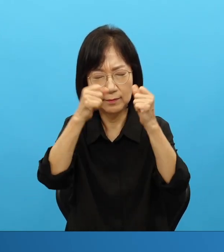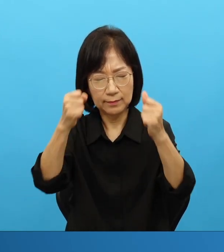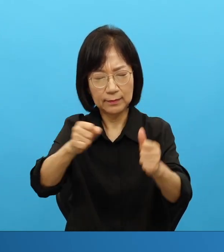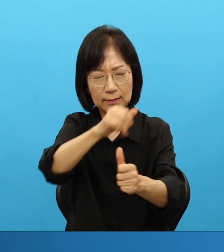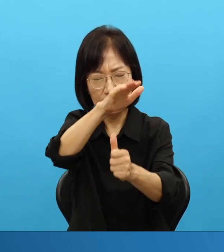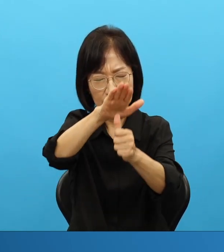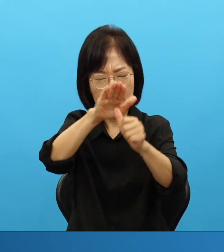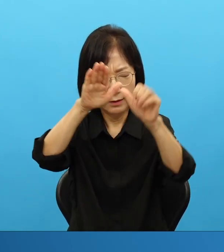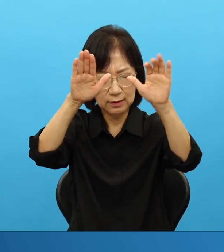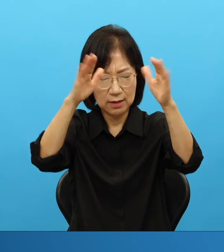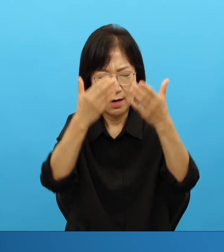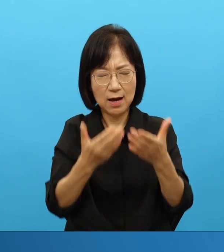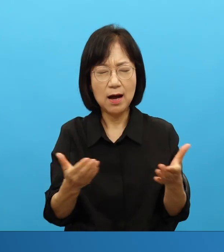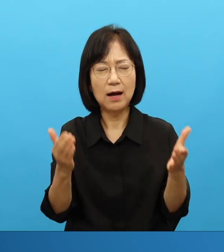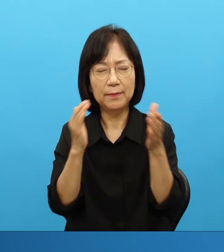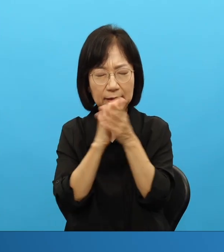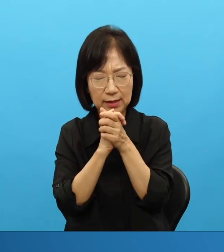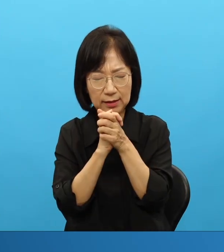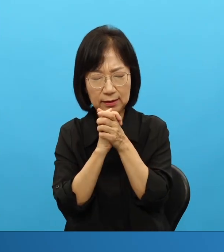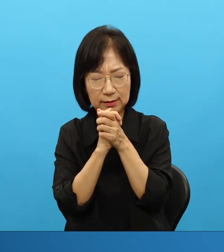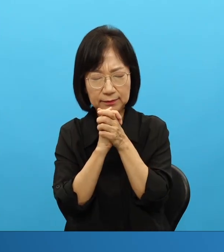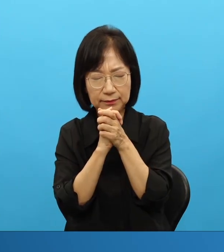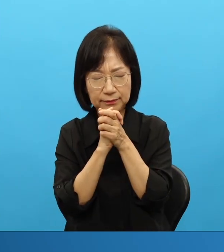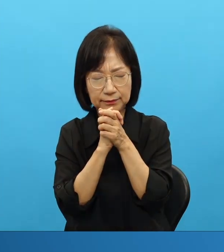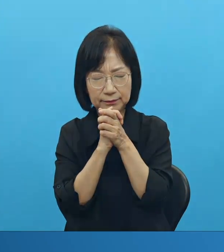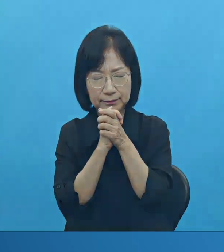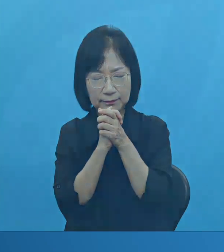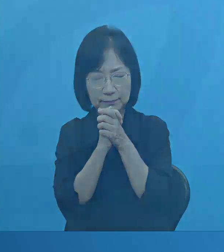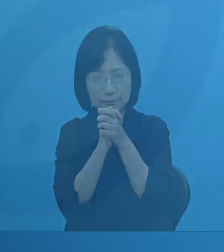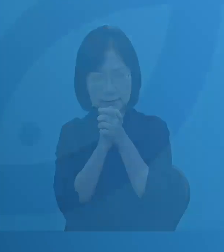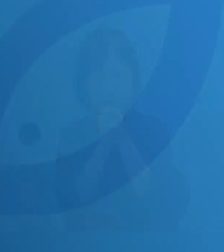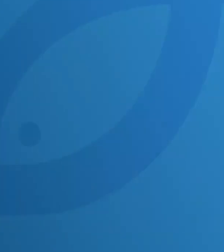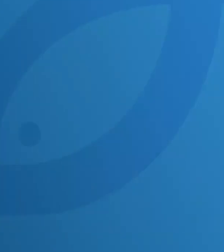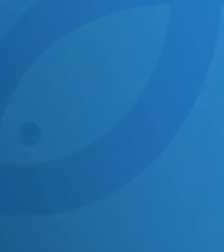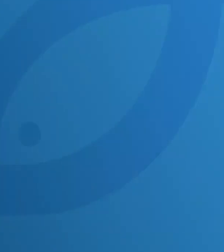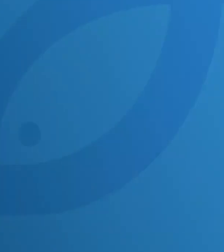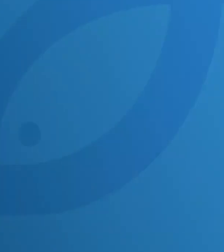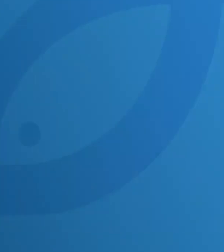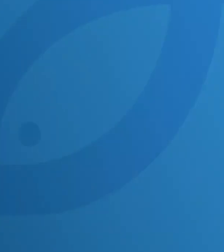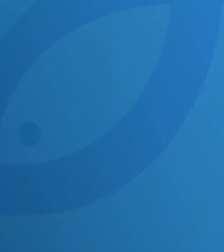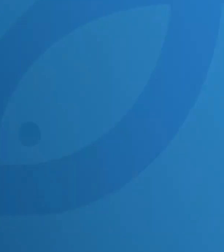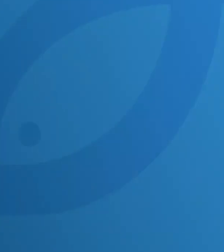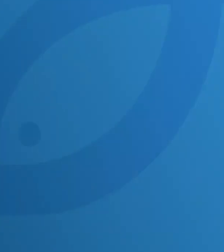함께 계실지어다. and always 아멘. forevermore. Amen.